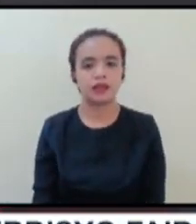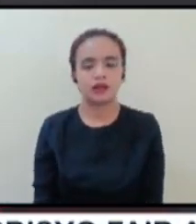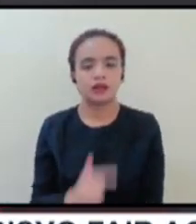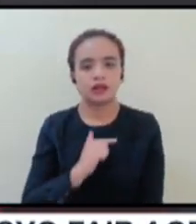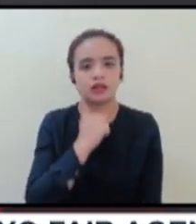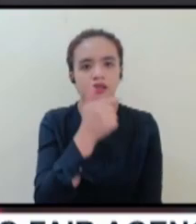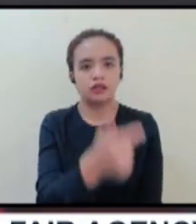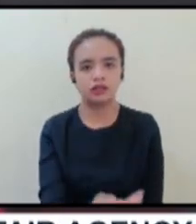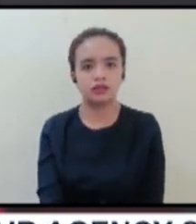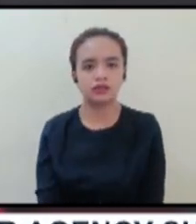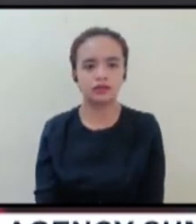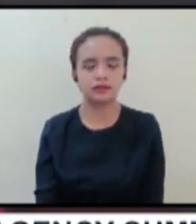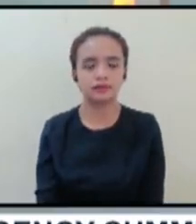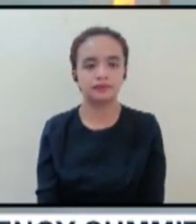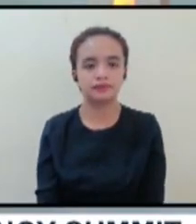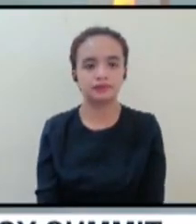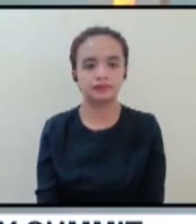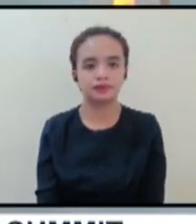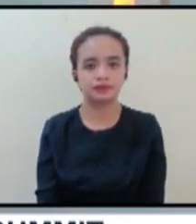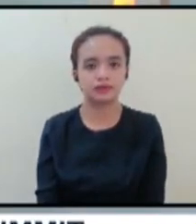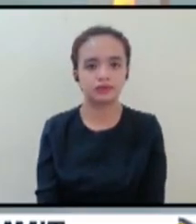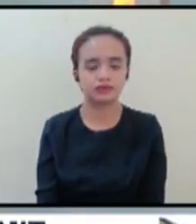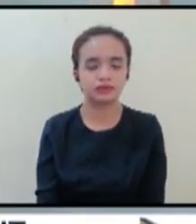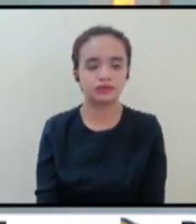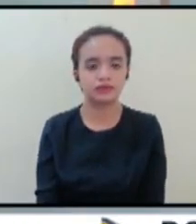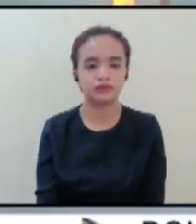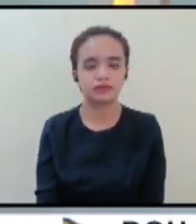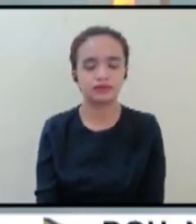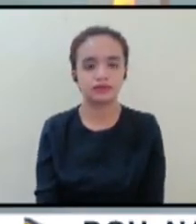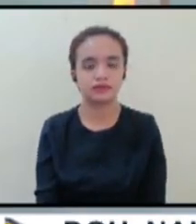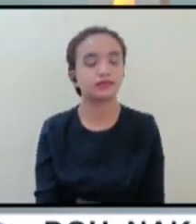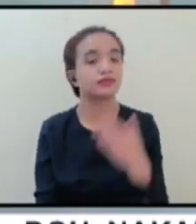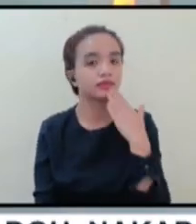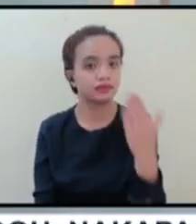at maraming salamat. Maraming salamat po, Professor Contreras.